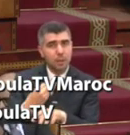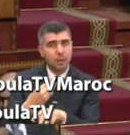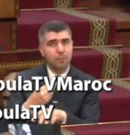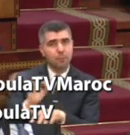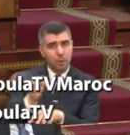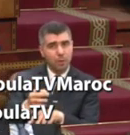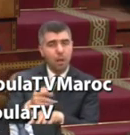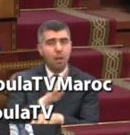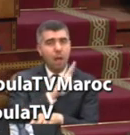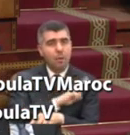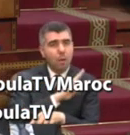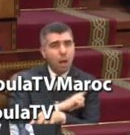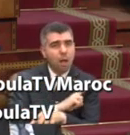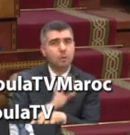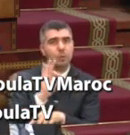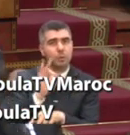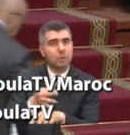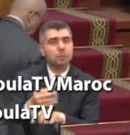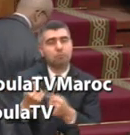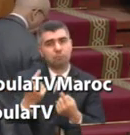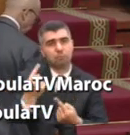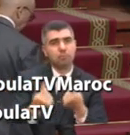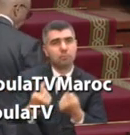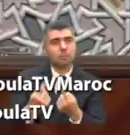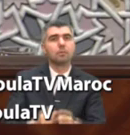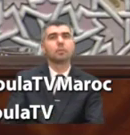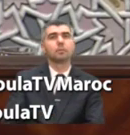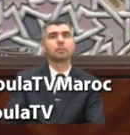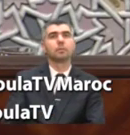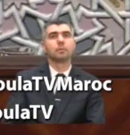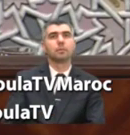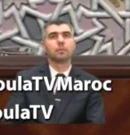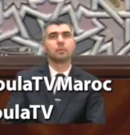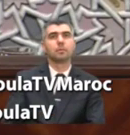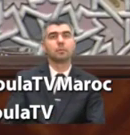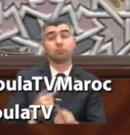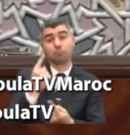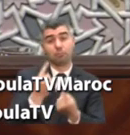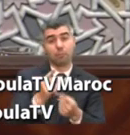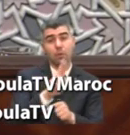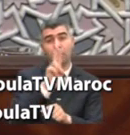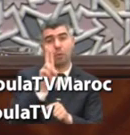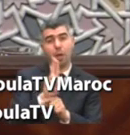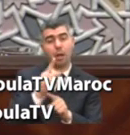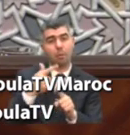تغطية أو ما عندهمش أو متمثلين أو مجموعة. شكرا سيدة النائبة. هل من تعقيب إضافي؟